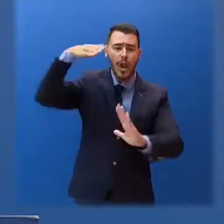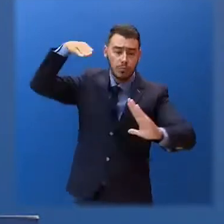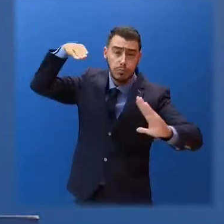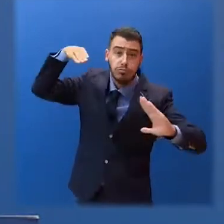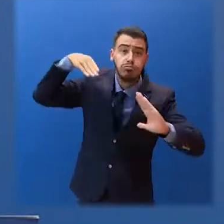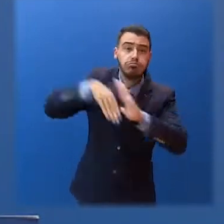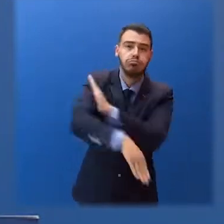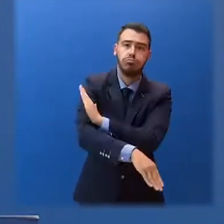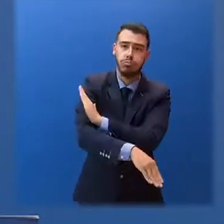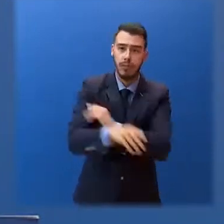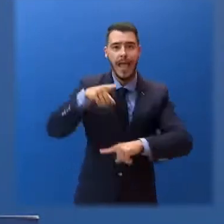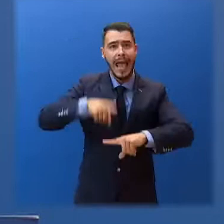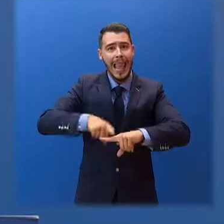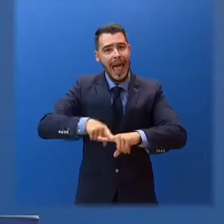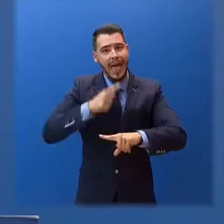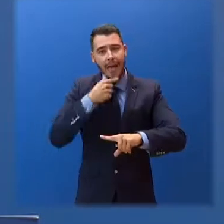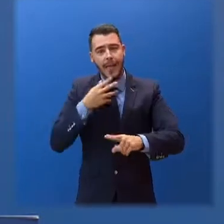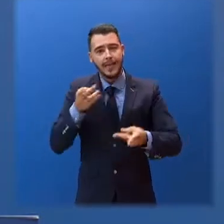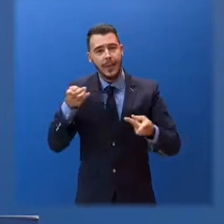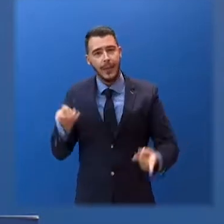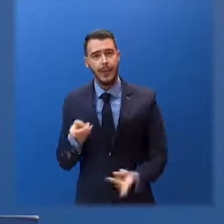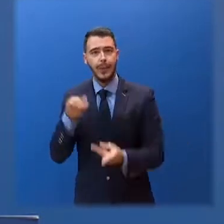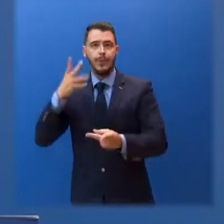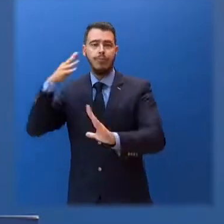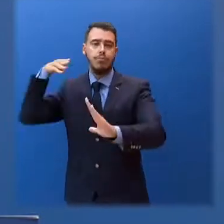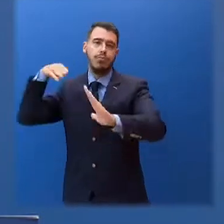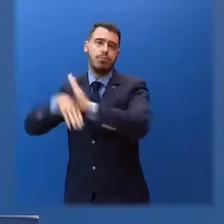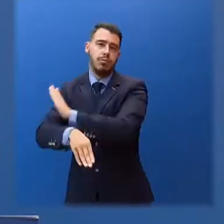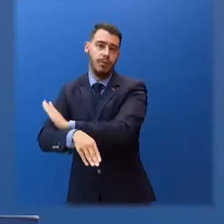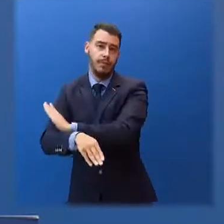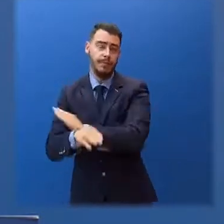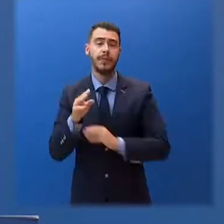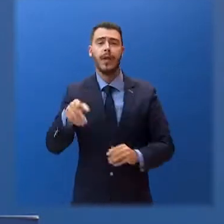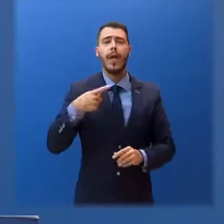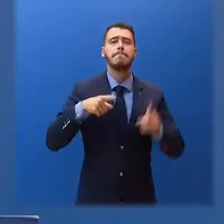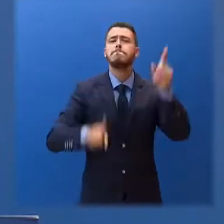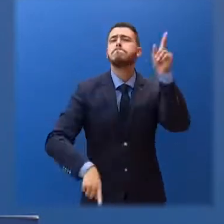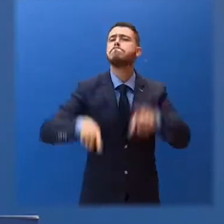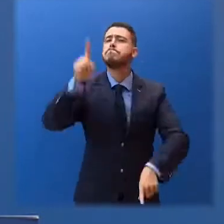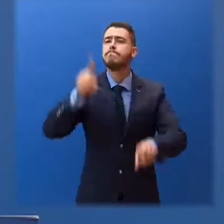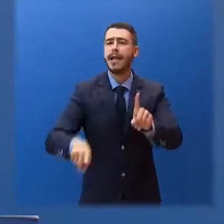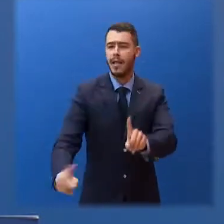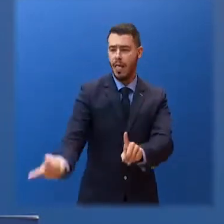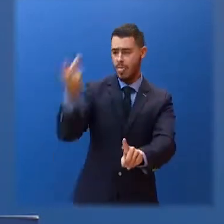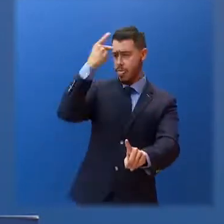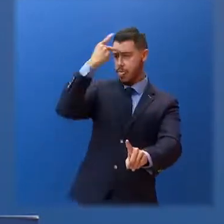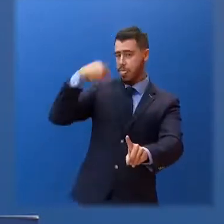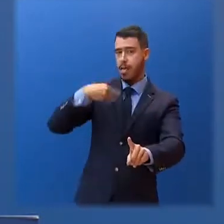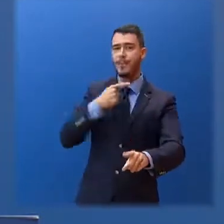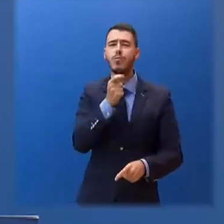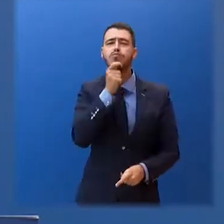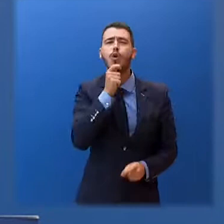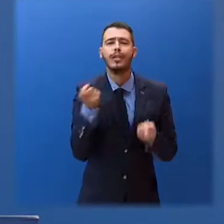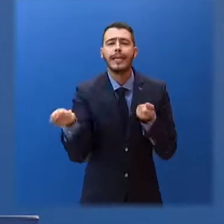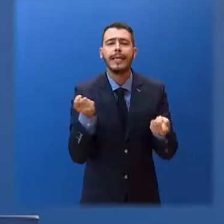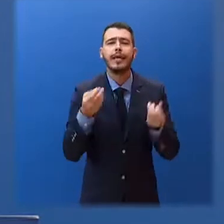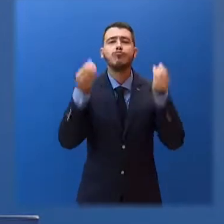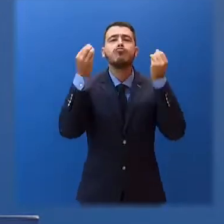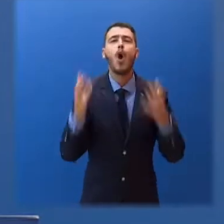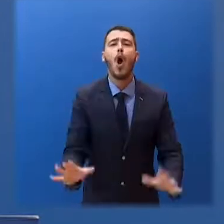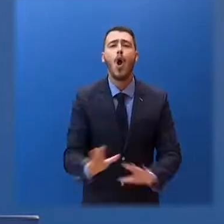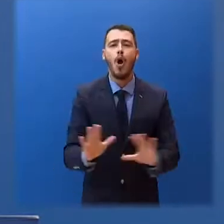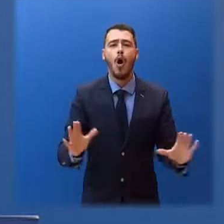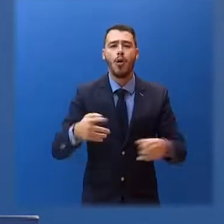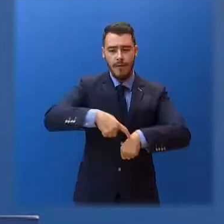Πάει λοιπόν πολύ να ισχυρίζονται κάποιοι ότι η ύφεση οφείλεται στην ασκούμενη πολιτική, όταν πλήττει ολόκληρη την Ευρώπη και